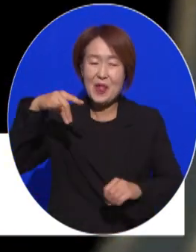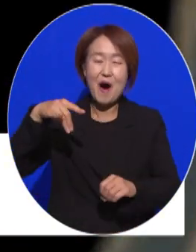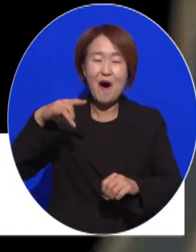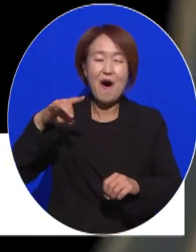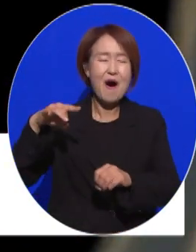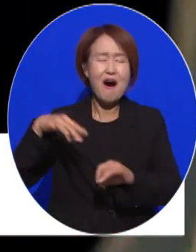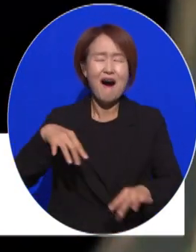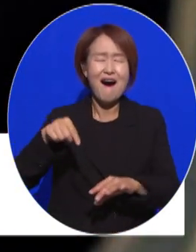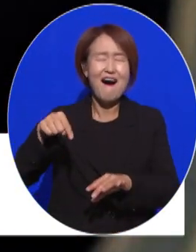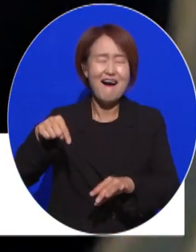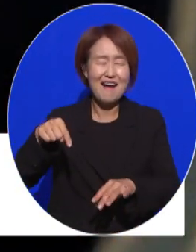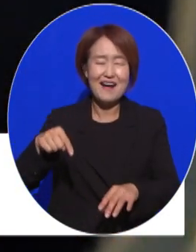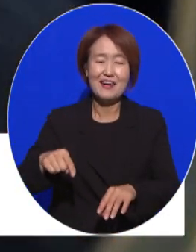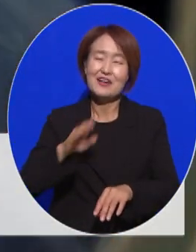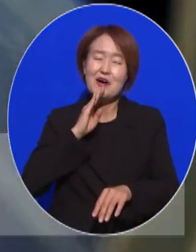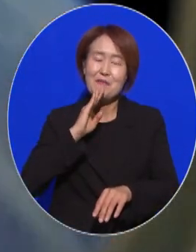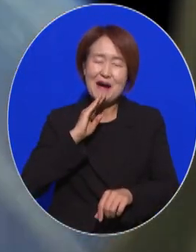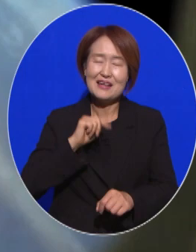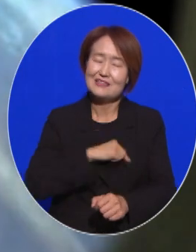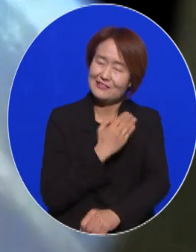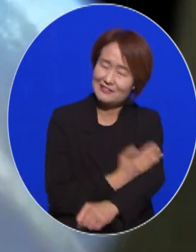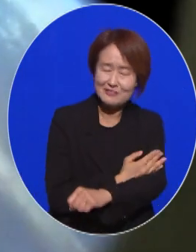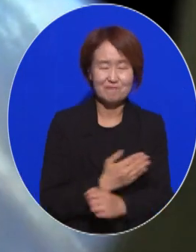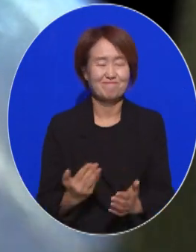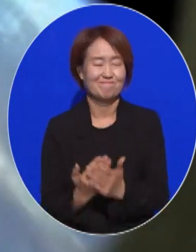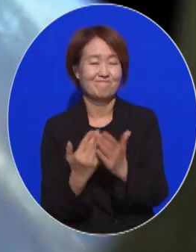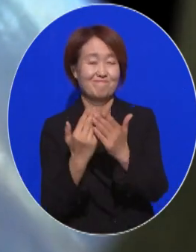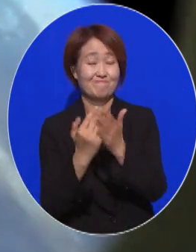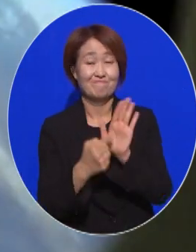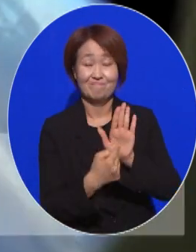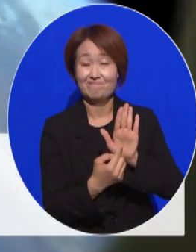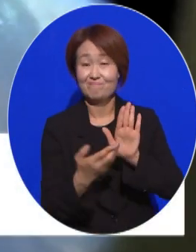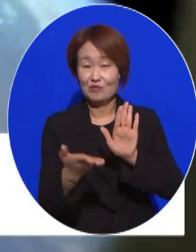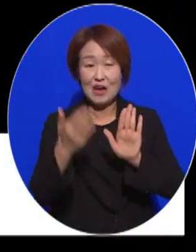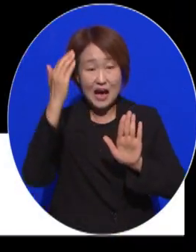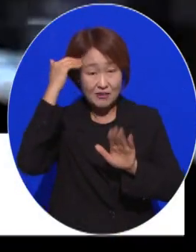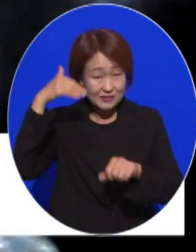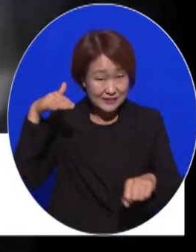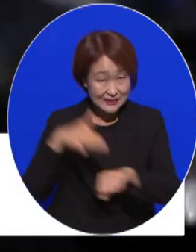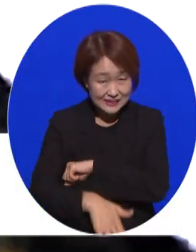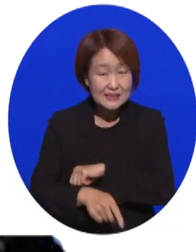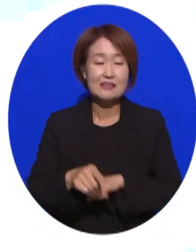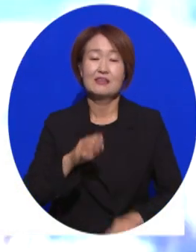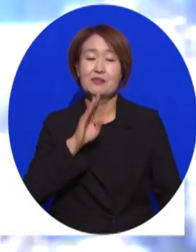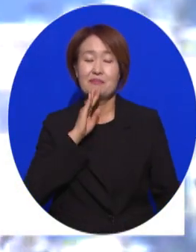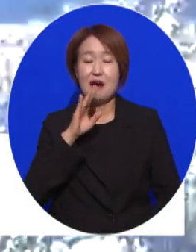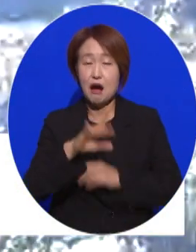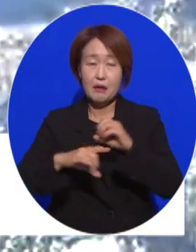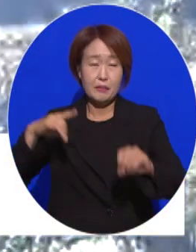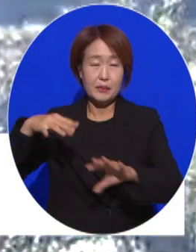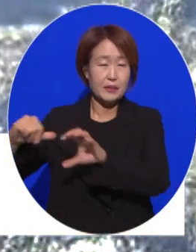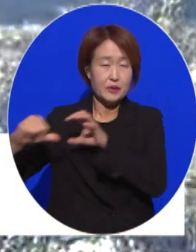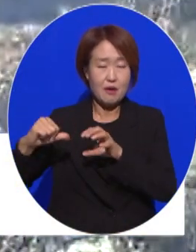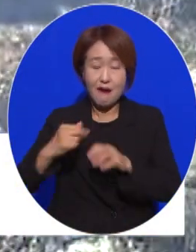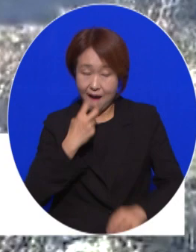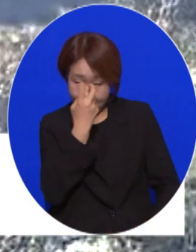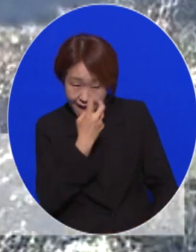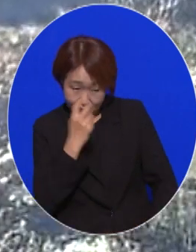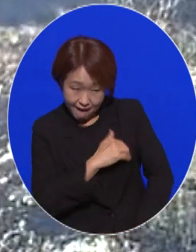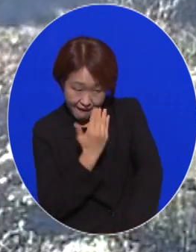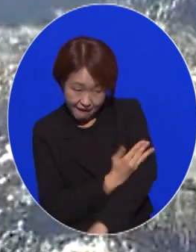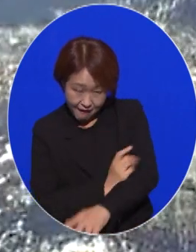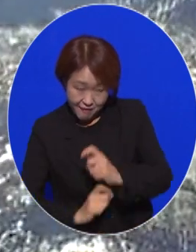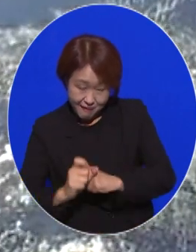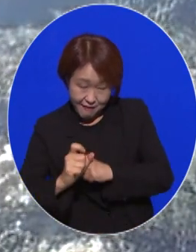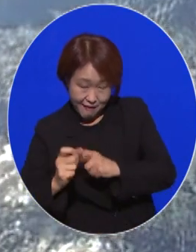독자적 능력 확보에 진전을 이뤘다고 평가했습니다 또 한국형 삼축 체계의 핵심인 우주 기반 감시 정찰 능력 확보를